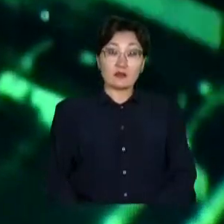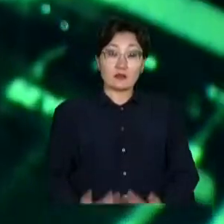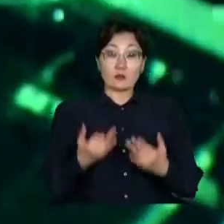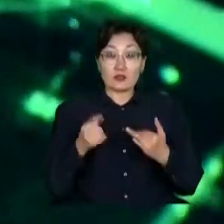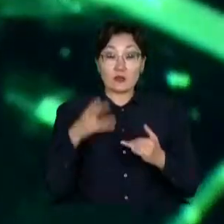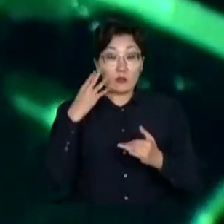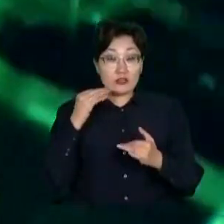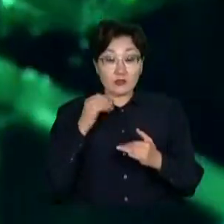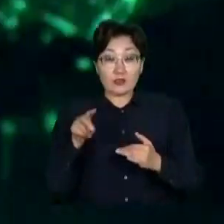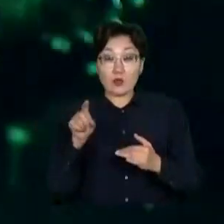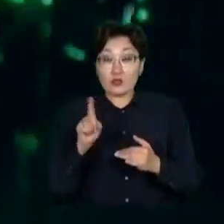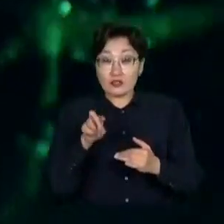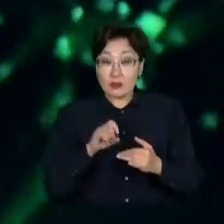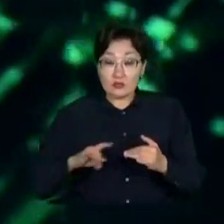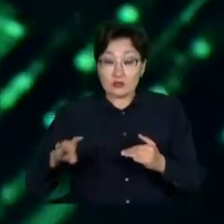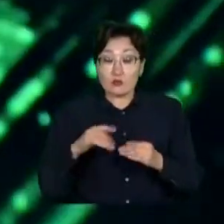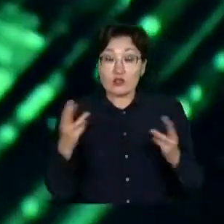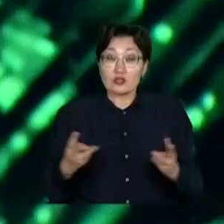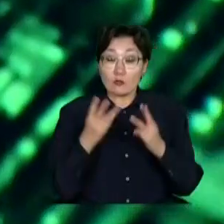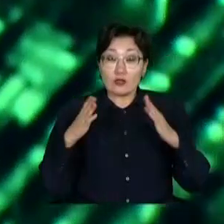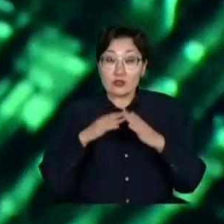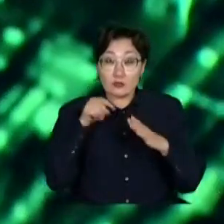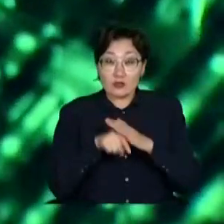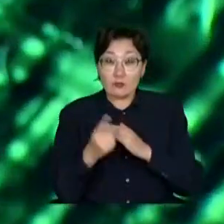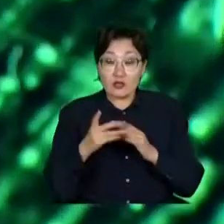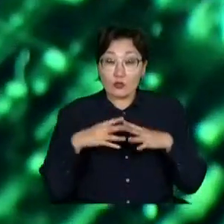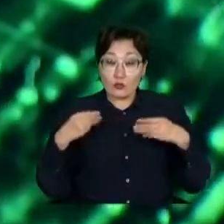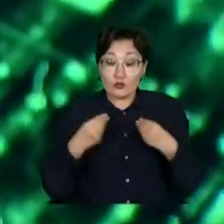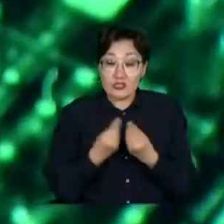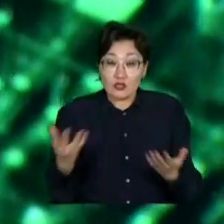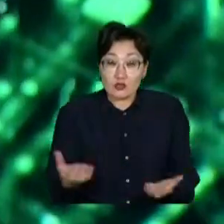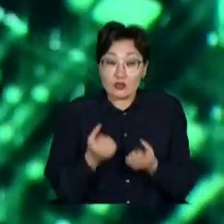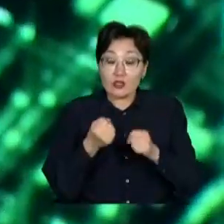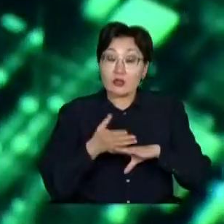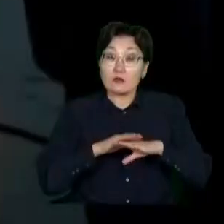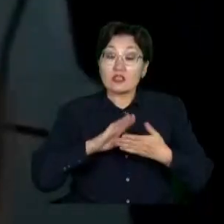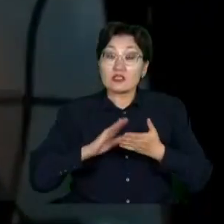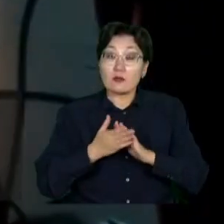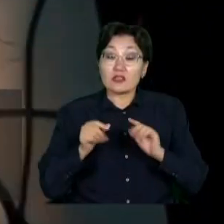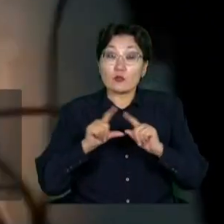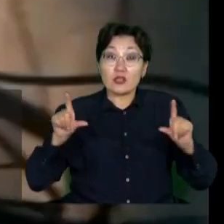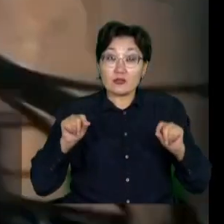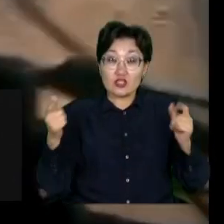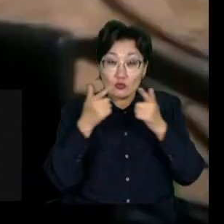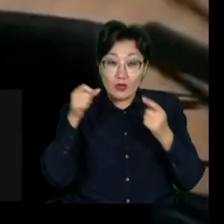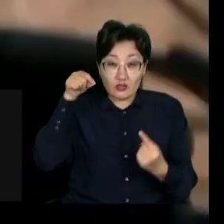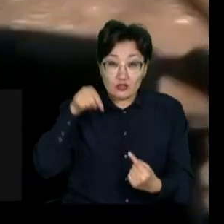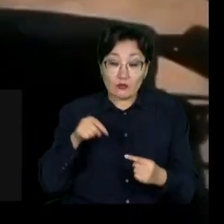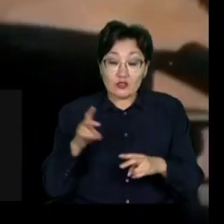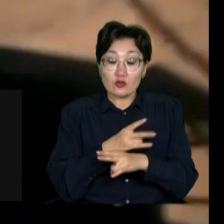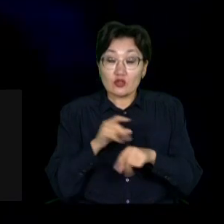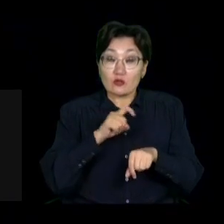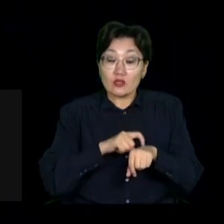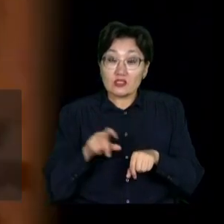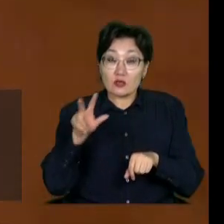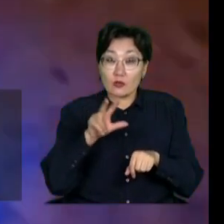Ал Алматының Наурызбай ауданында өртенген үйден бір отбасы құтқарылды. Төтенше жағдайлар департаментінің мәліметінше түнгі сағат